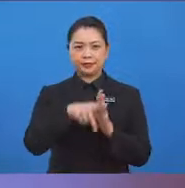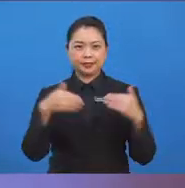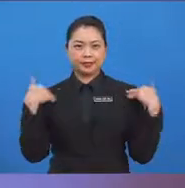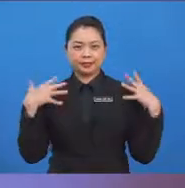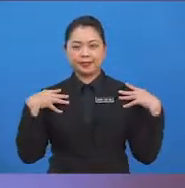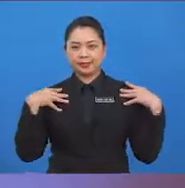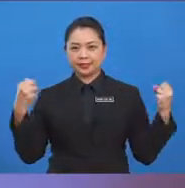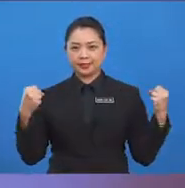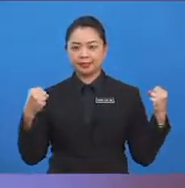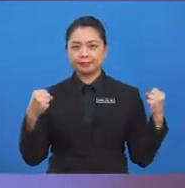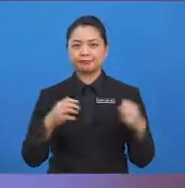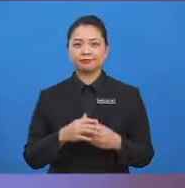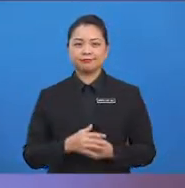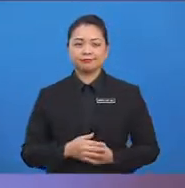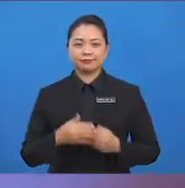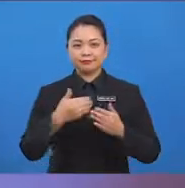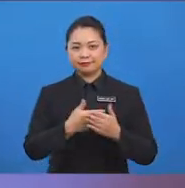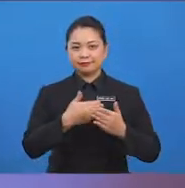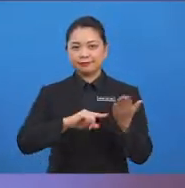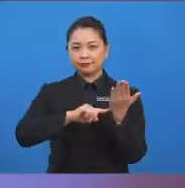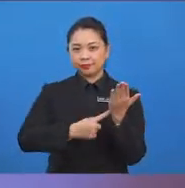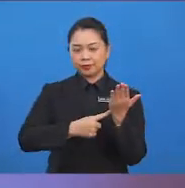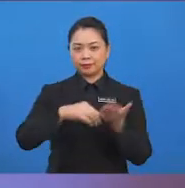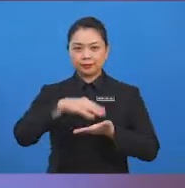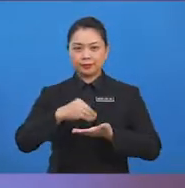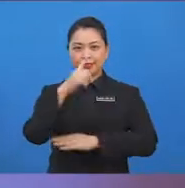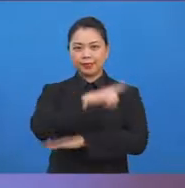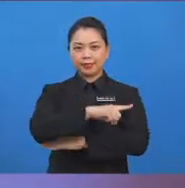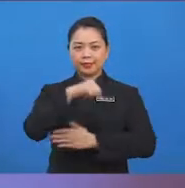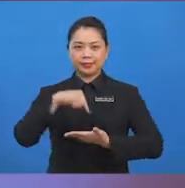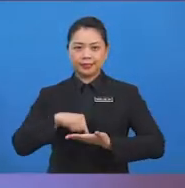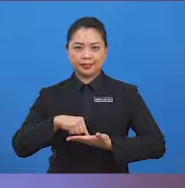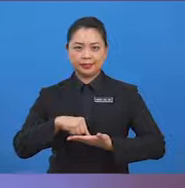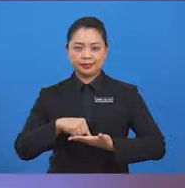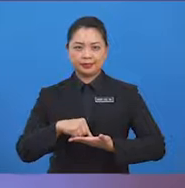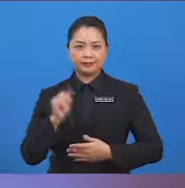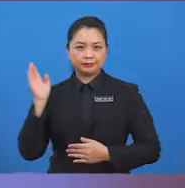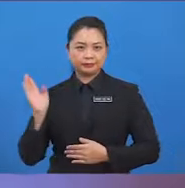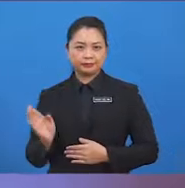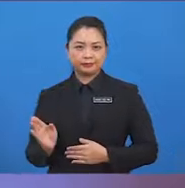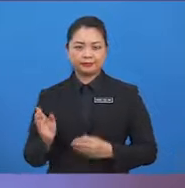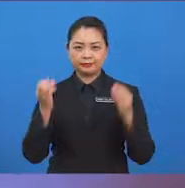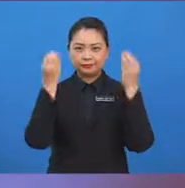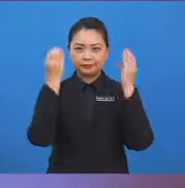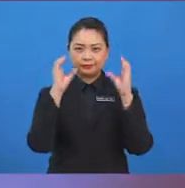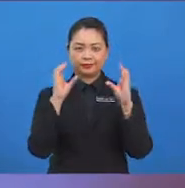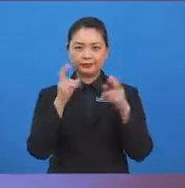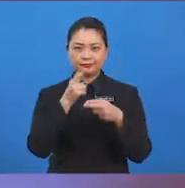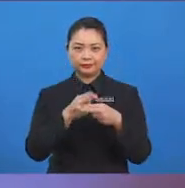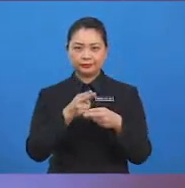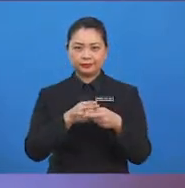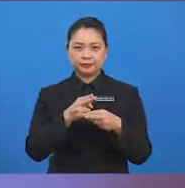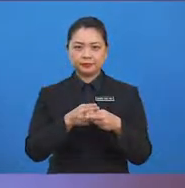sejahtera. Sebelum memulakan pembelajaran kita pada hari ini, izinkan cikgu perkenalkan diri. Nama